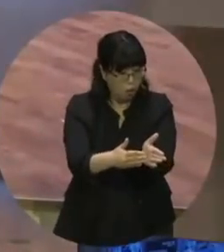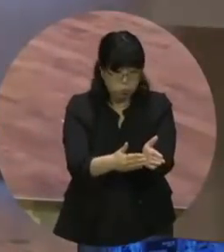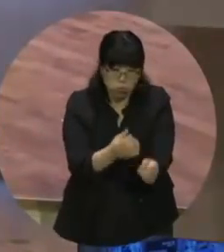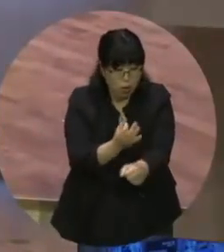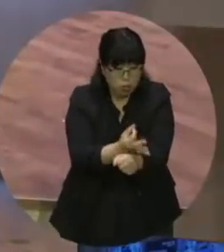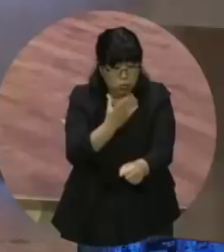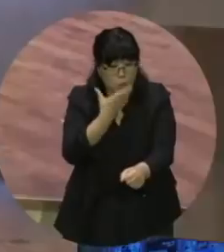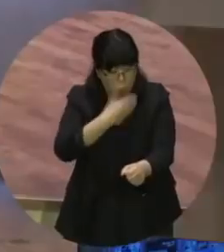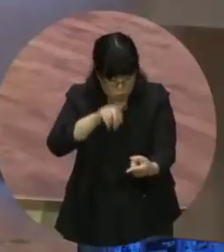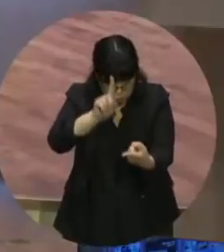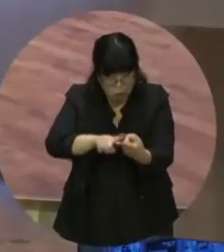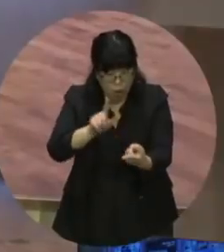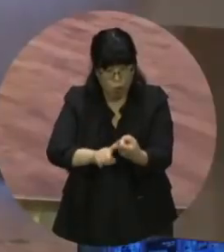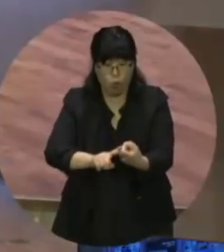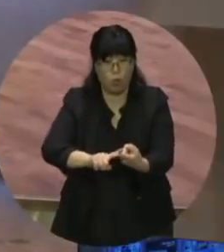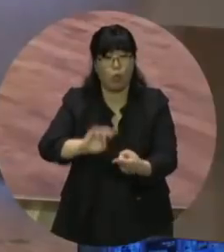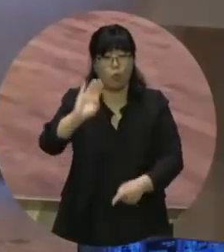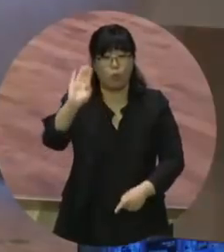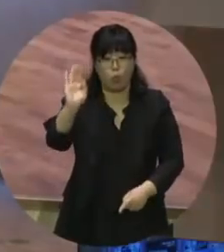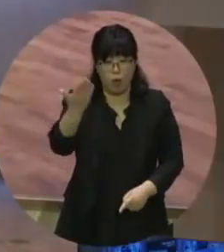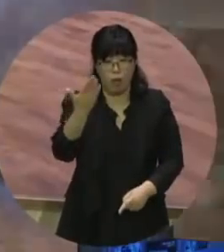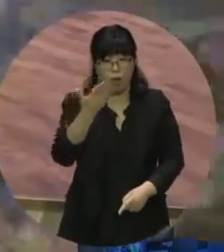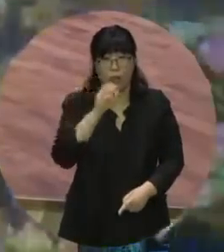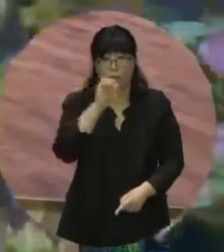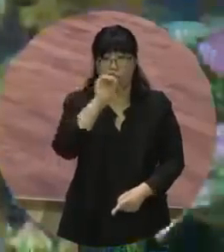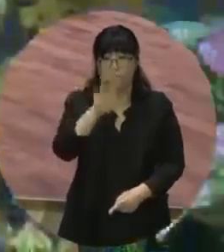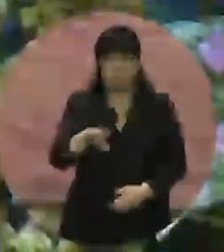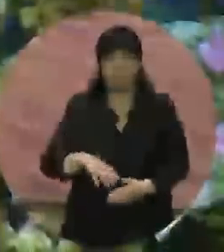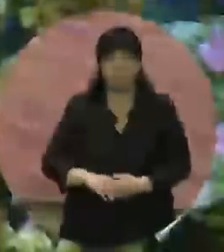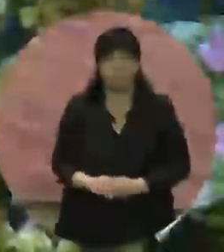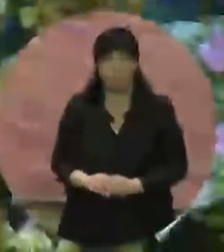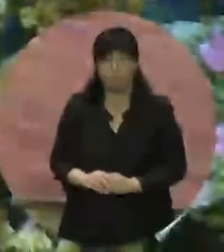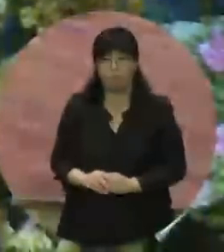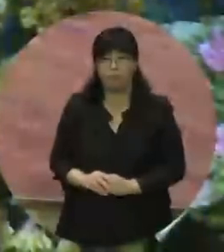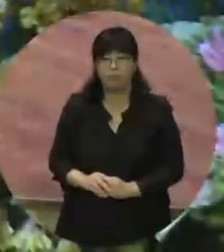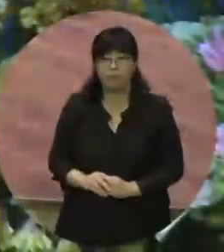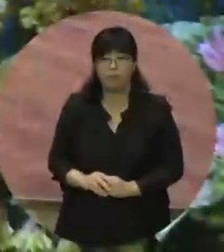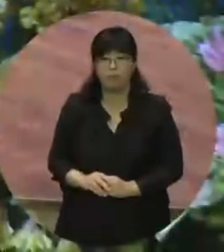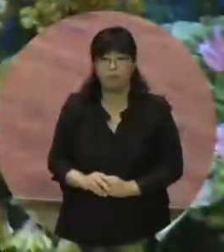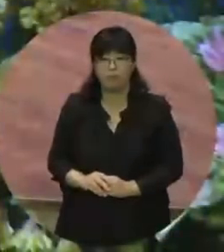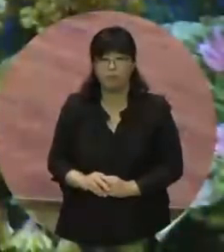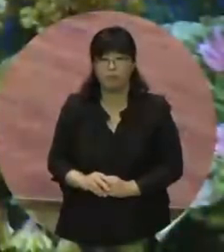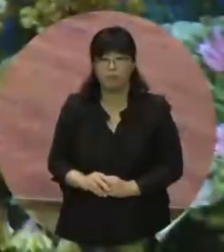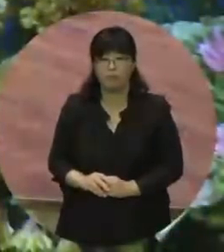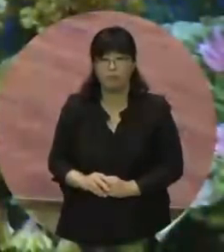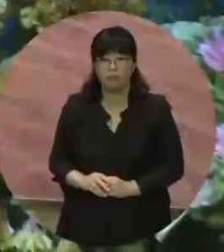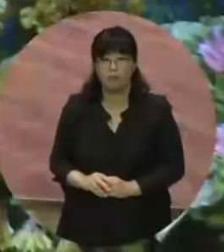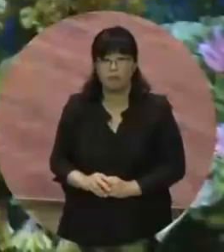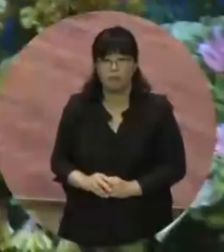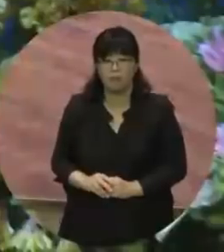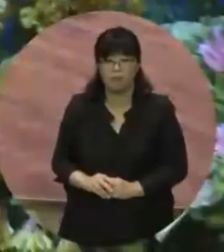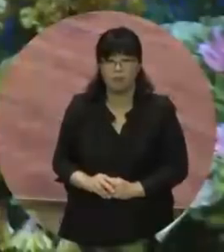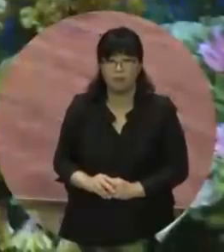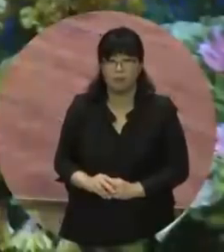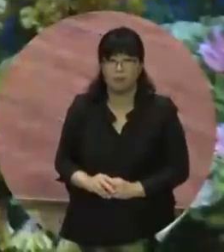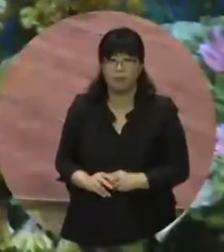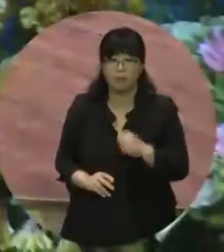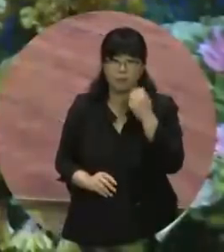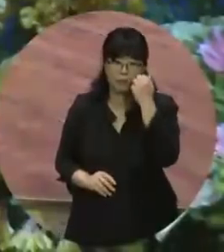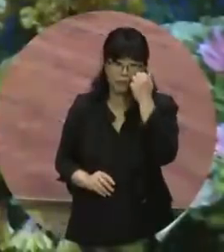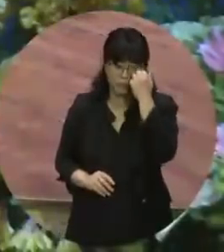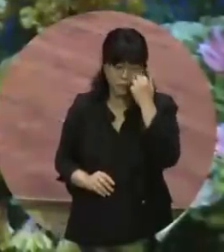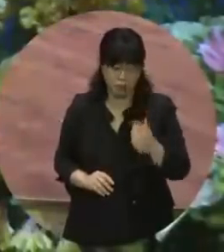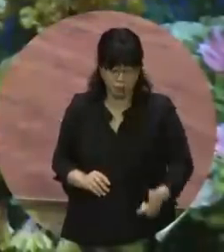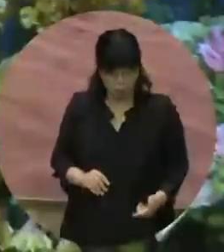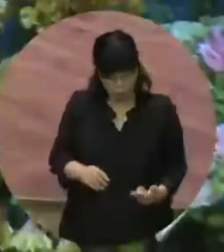것이니라. 자, 이삭이 단순히 에서가 아닌 이 야곱에게 축복을 했다고 해서 심히 뜬